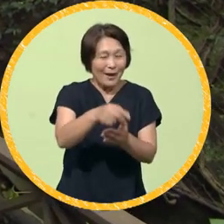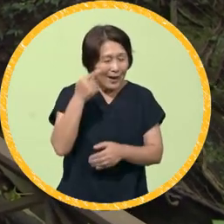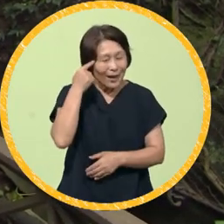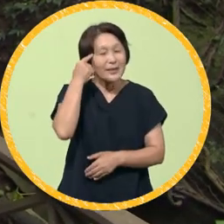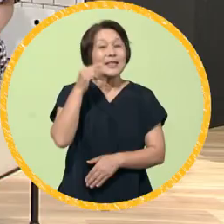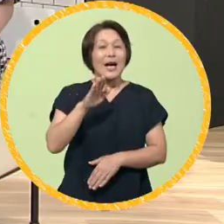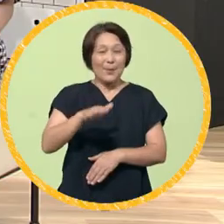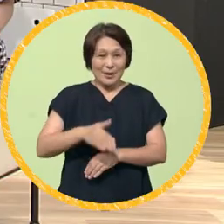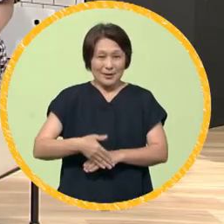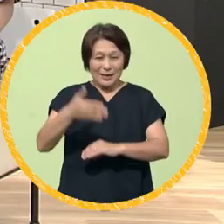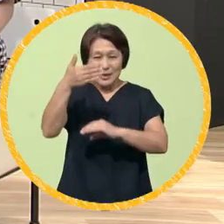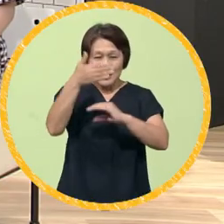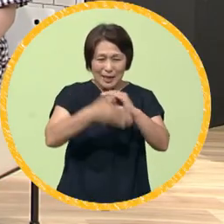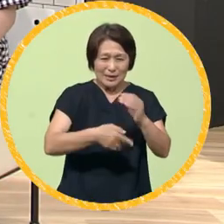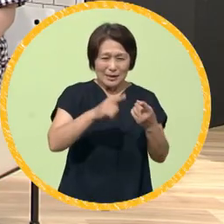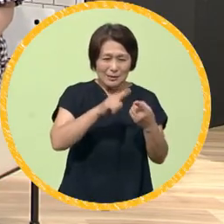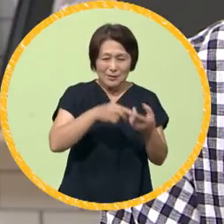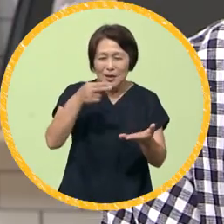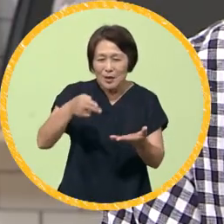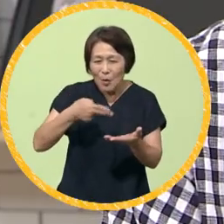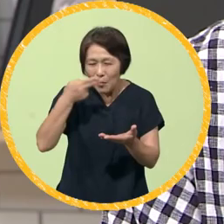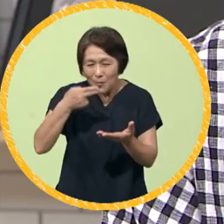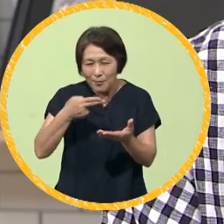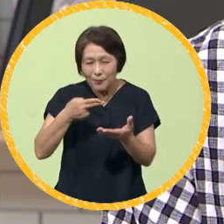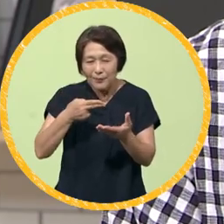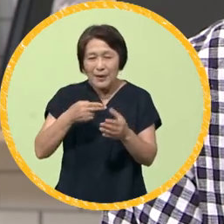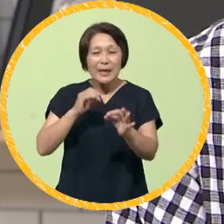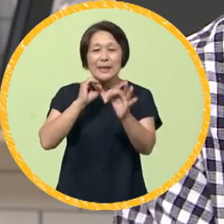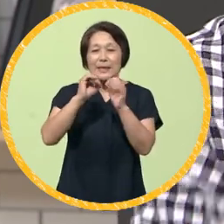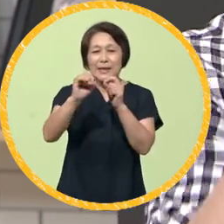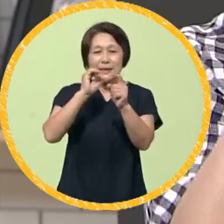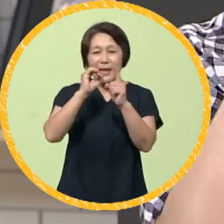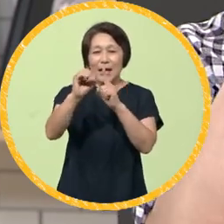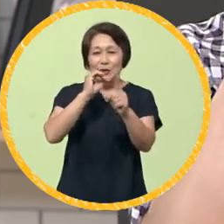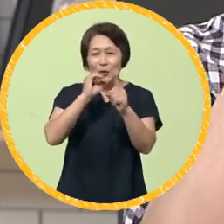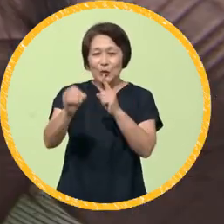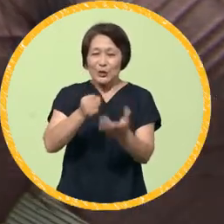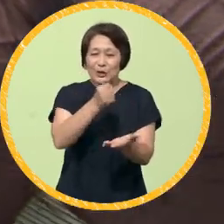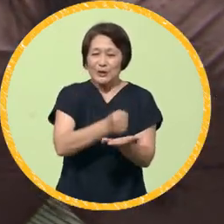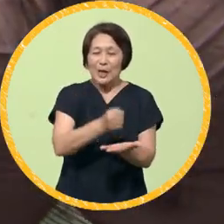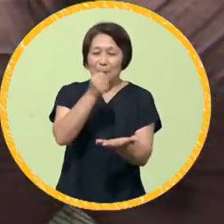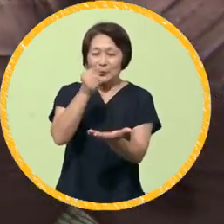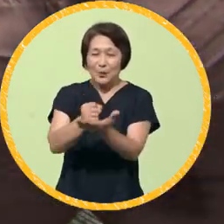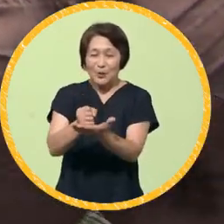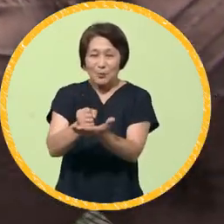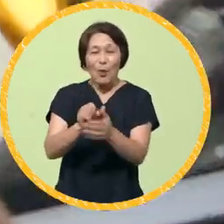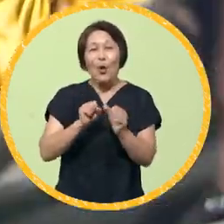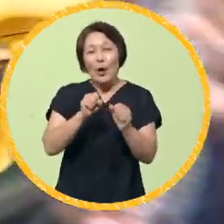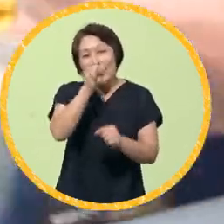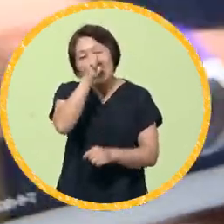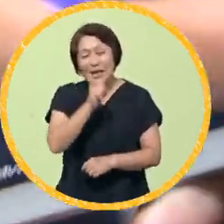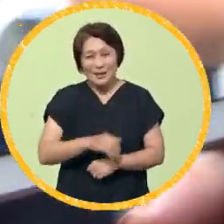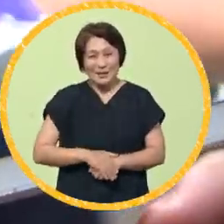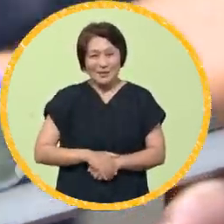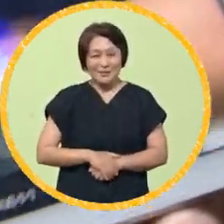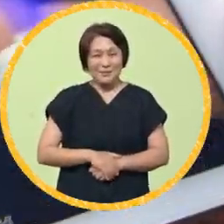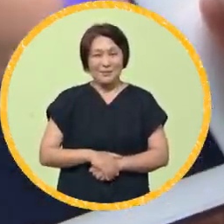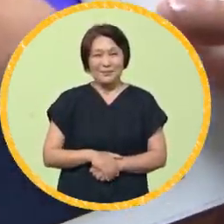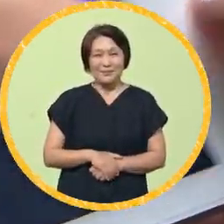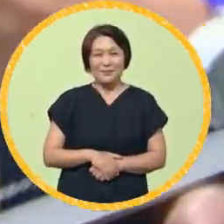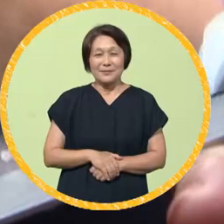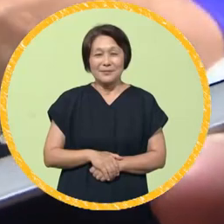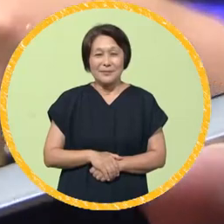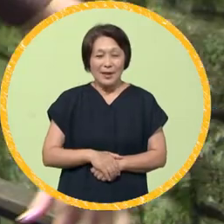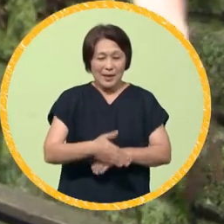りとかコラボメニュー食べたり、あとデジタルスタンプラリーはぜひやってもらいたいです。 面白いね、 やってみたい。